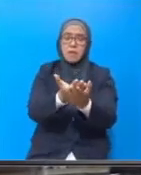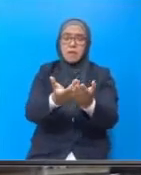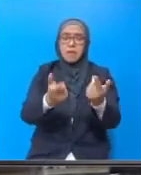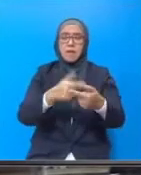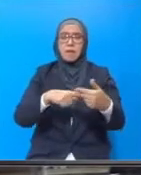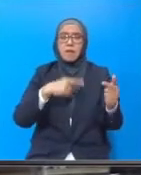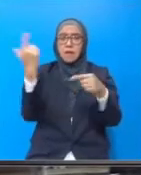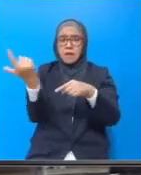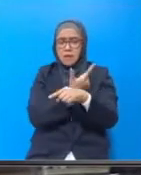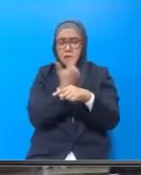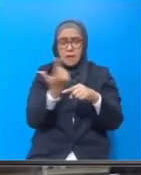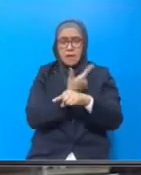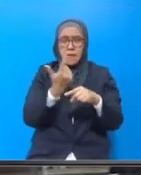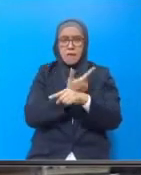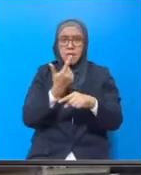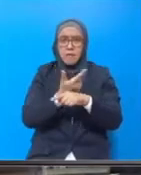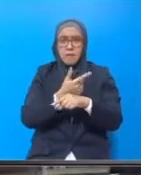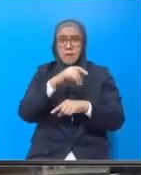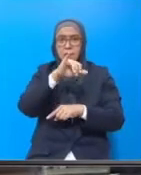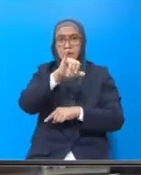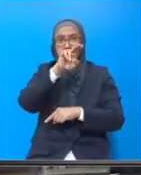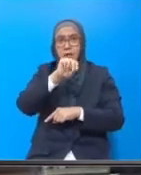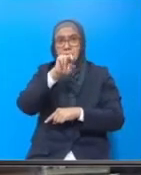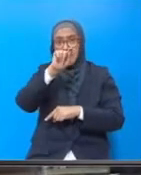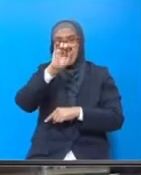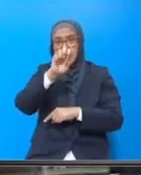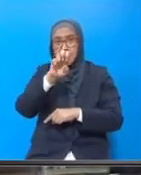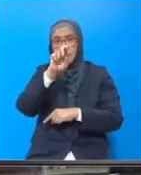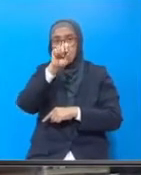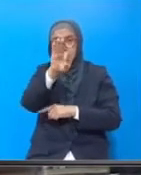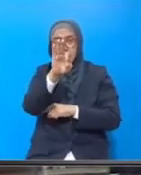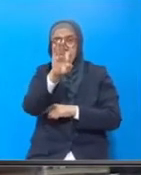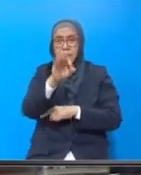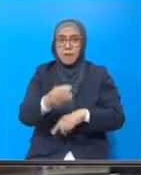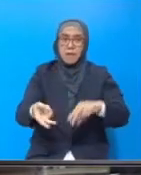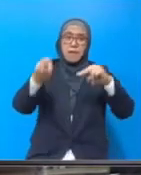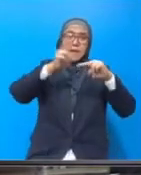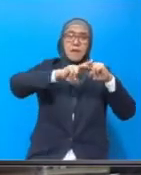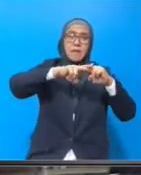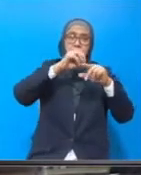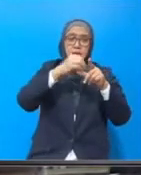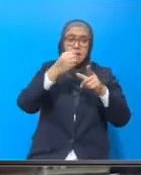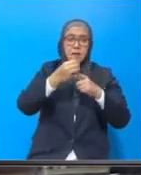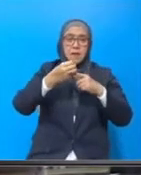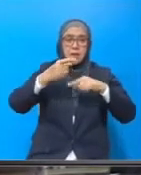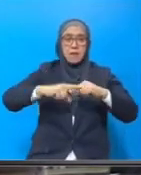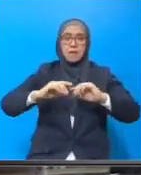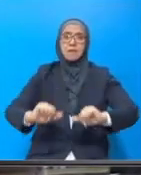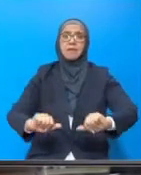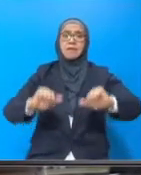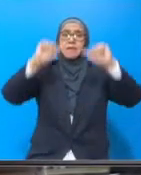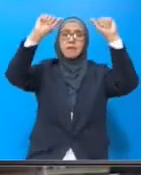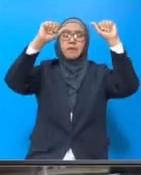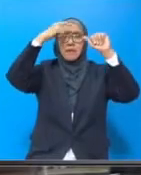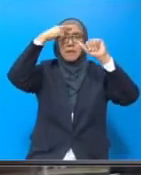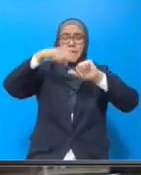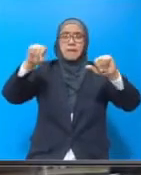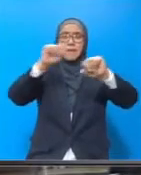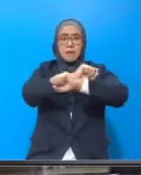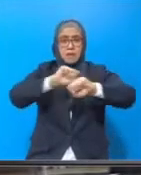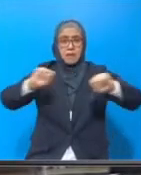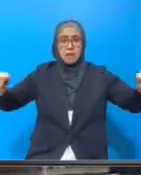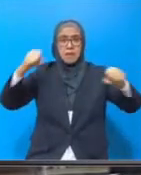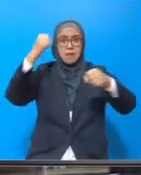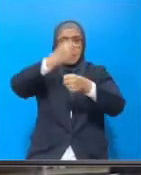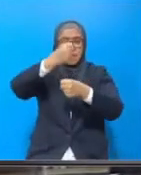yang telah pun diperuntukkan a ditambah atau ditingkatkan bagi meningkat karena kesiapsiagaan para anggota